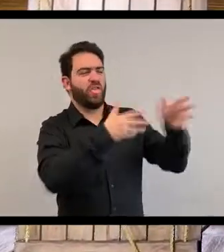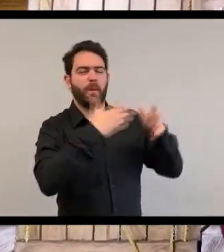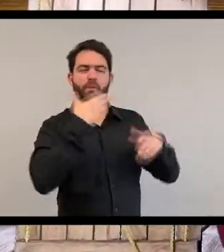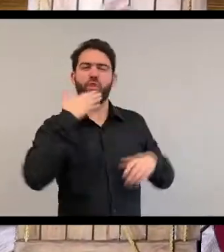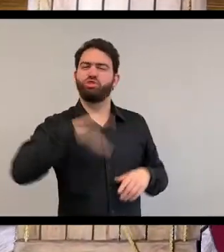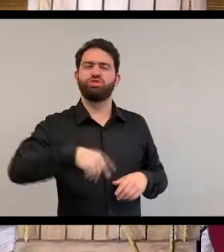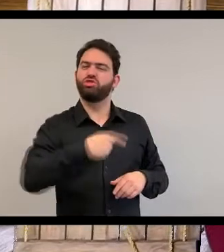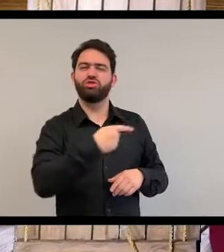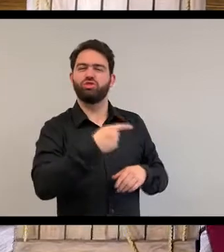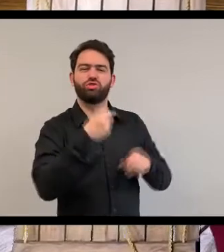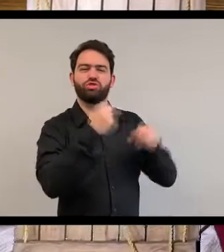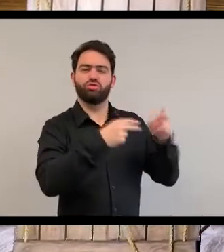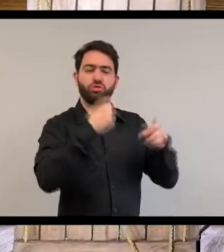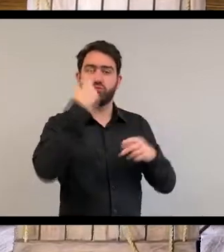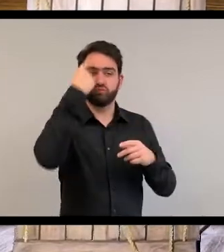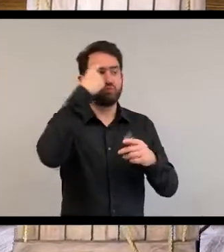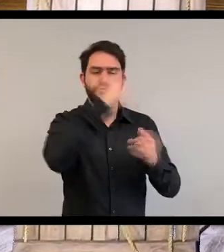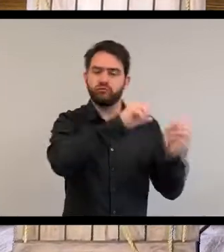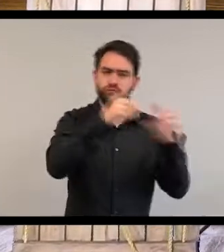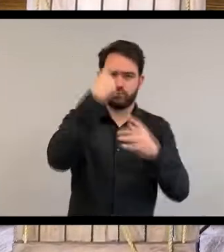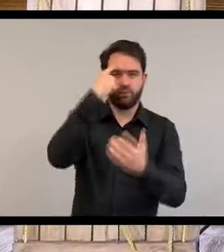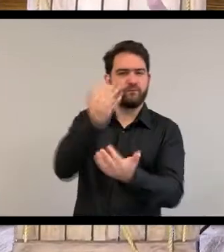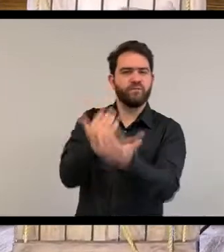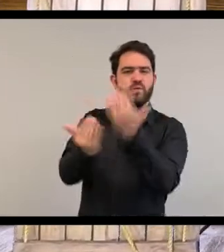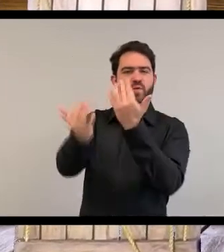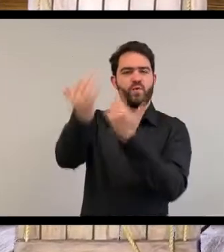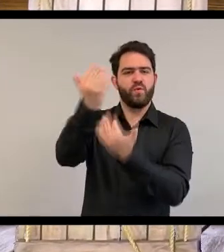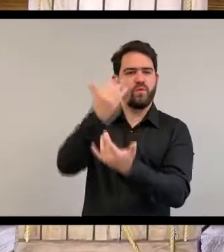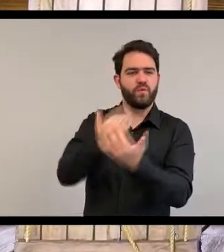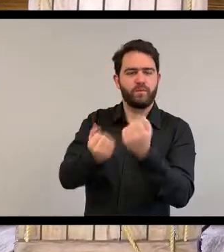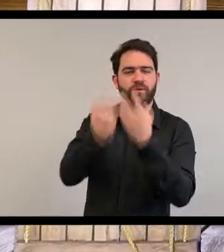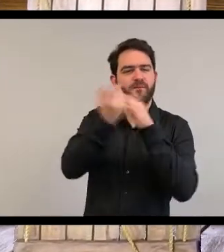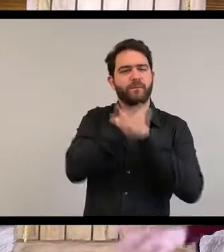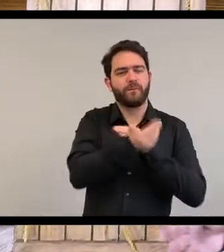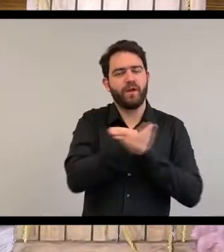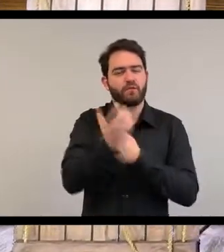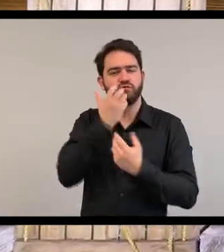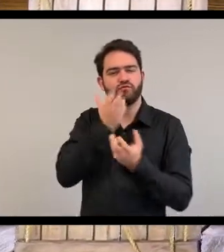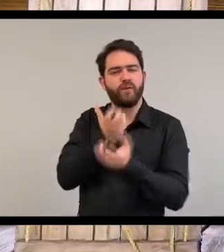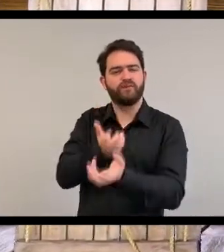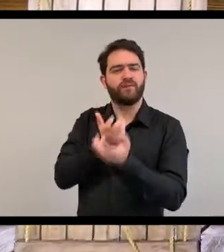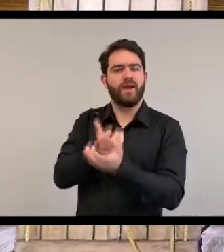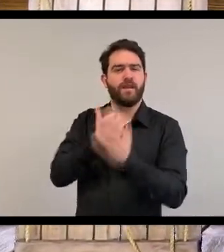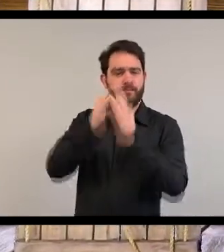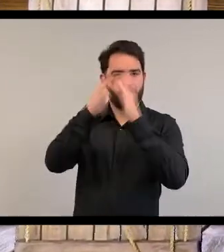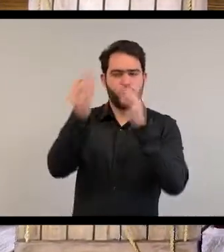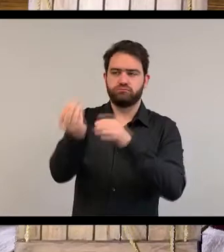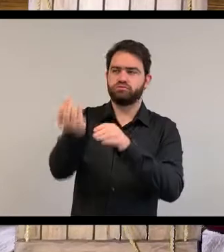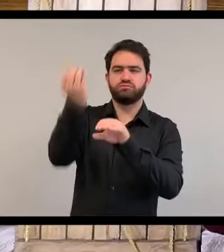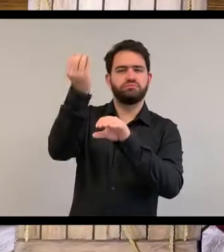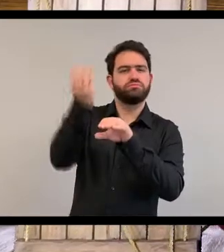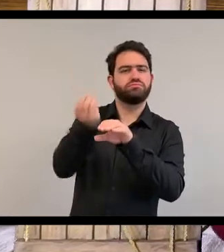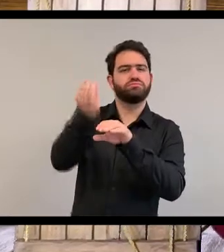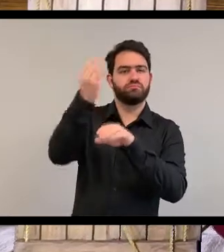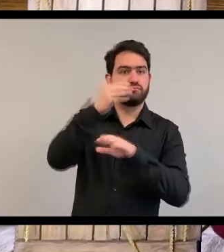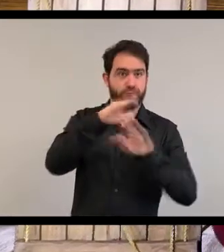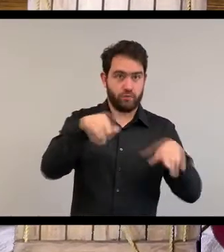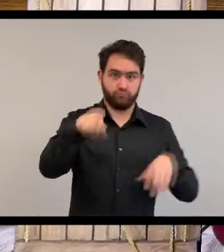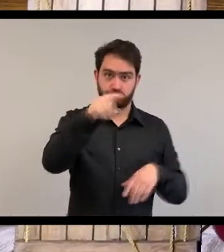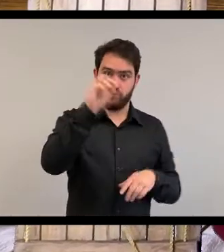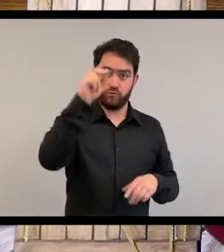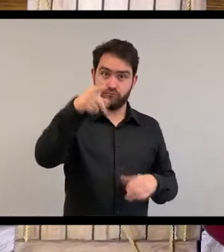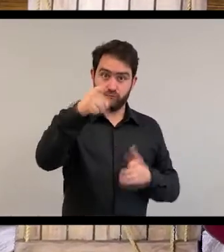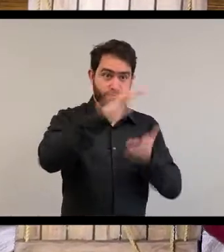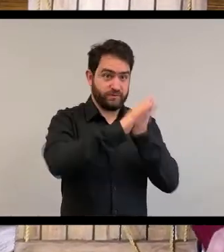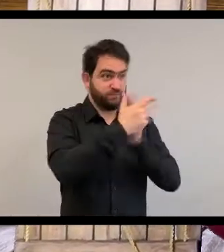qui, les écorces que la compagnie jette, ne veut pas. Et ça sert de bois d'allumage pour allumer un bon